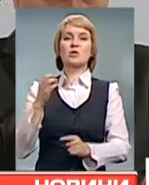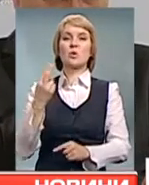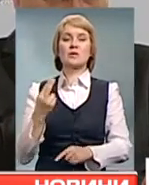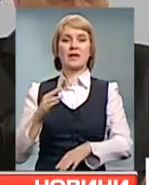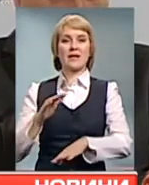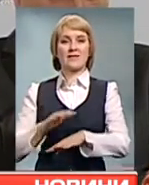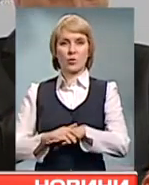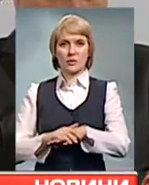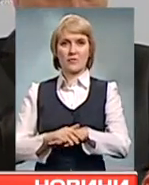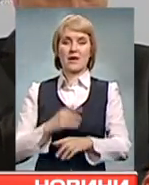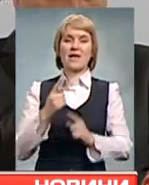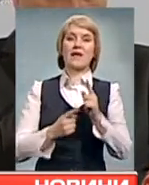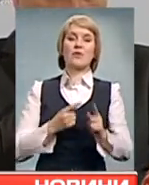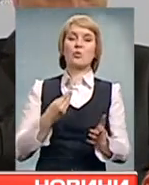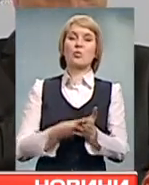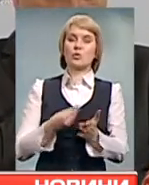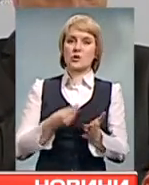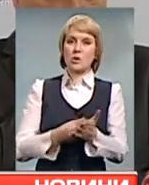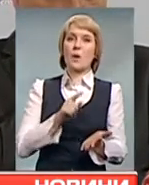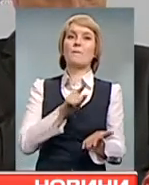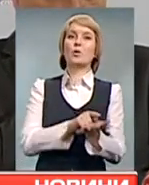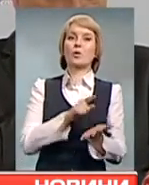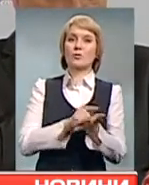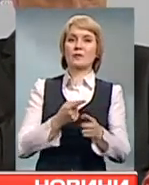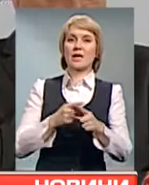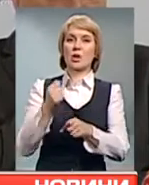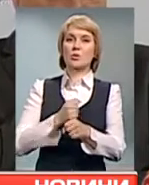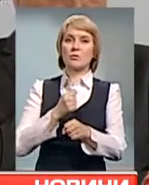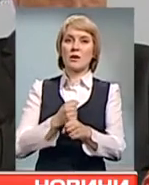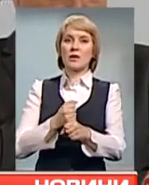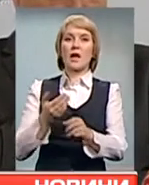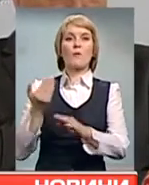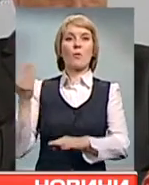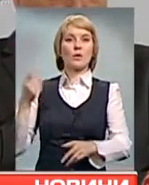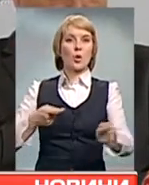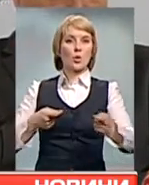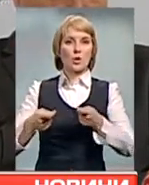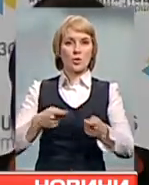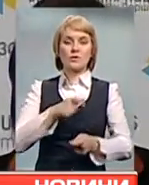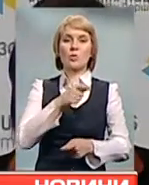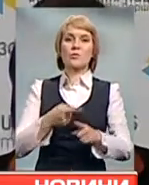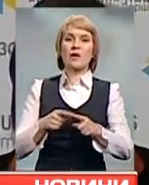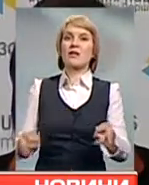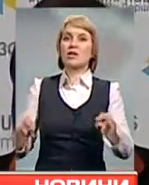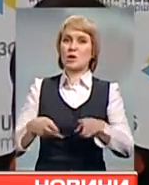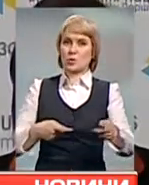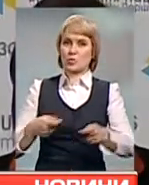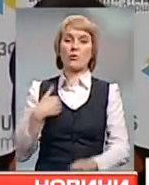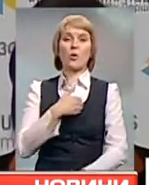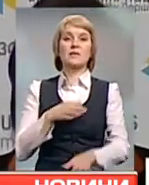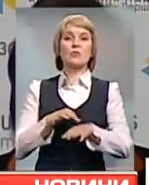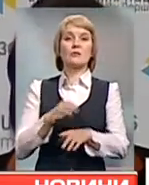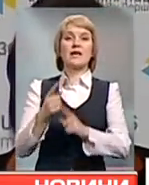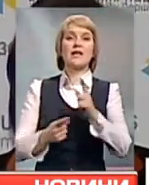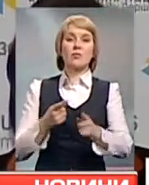бюджету і податкового кодексу, яку розробляли попередні урядовці і багато людей, які досі залишаються в уряді. Ми плануємо запустити